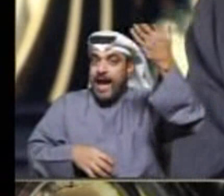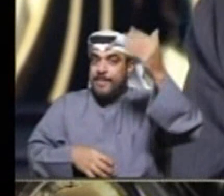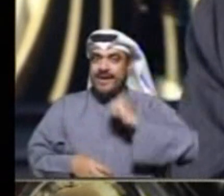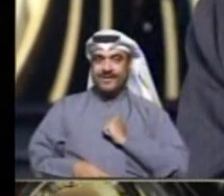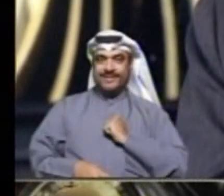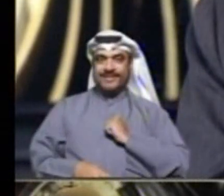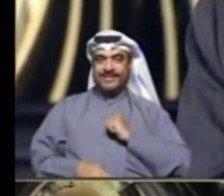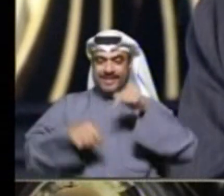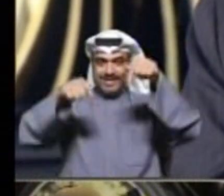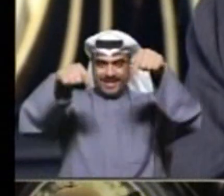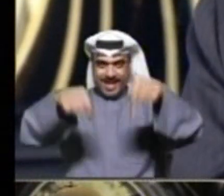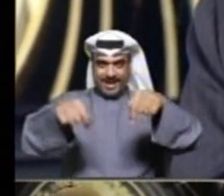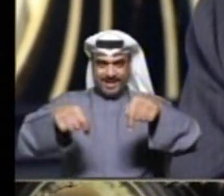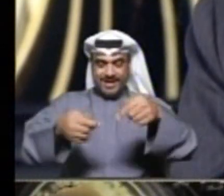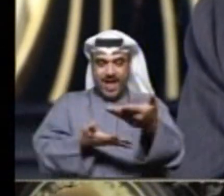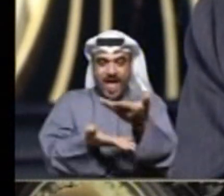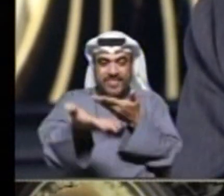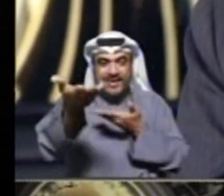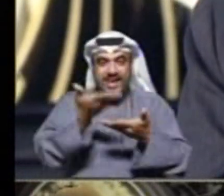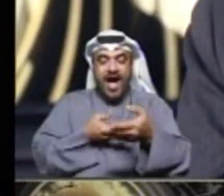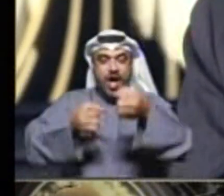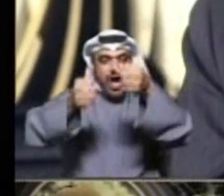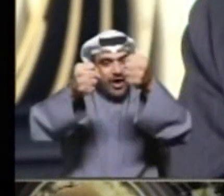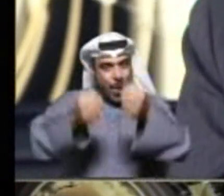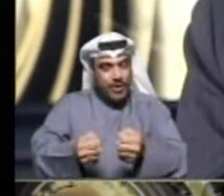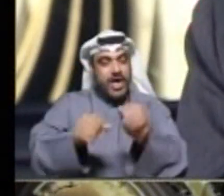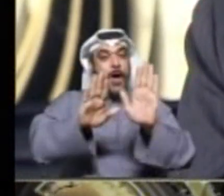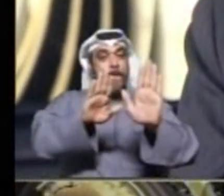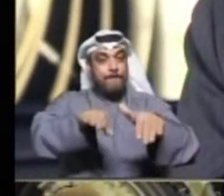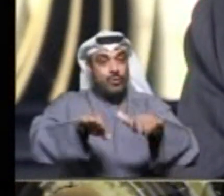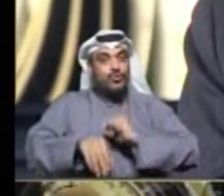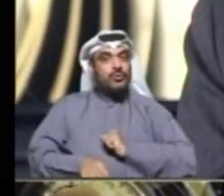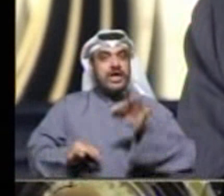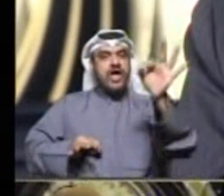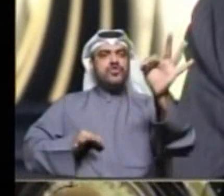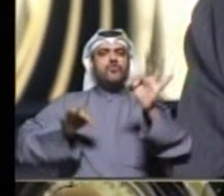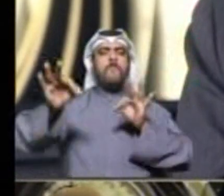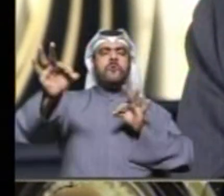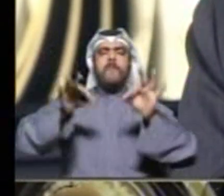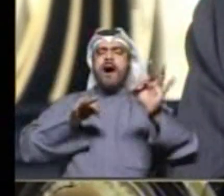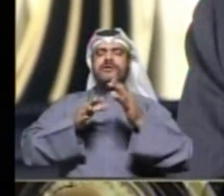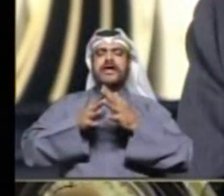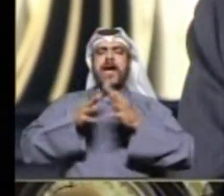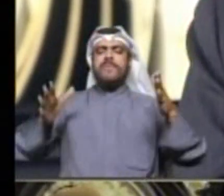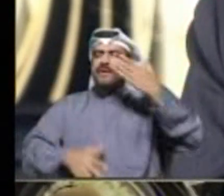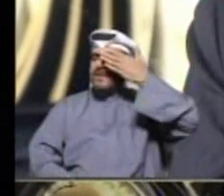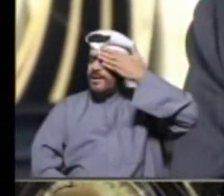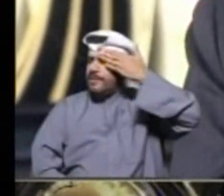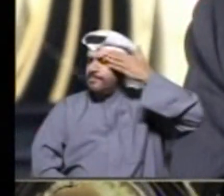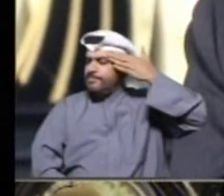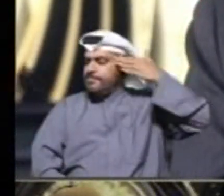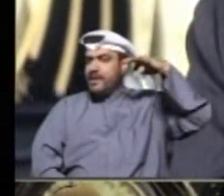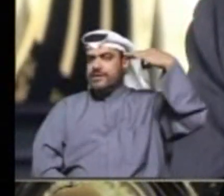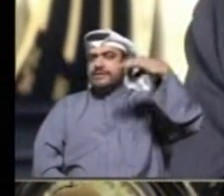نحن هذه العلاقة القوية، وجود الدبلوماسي، وأكبر بعثة دبلوماسية موجودة هي في